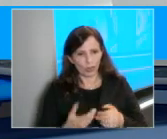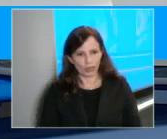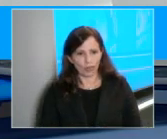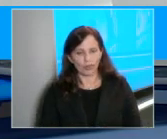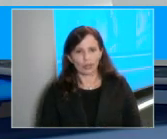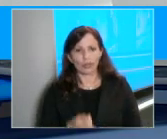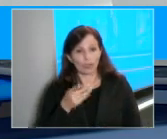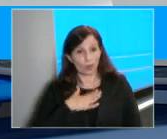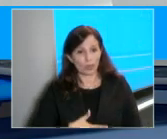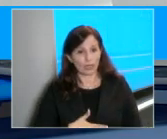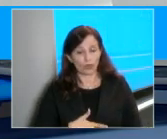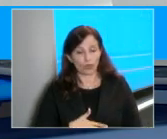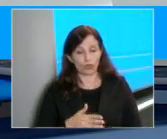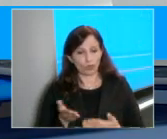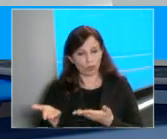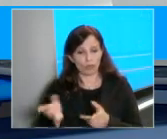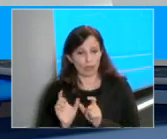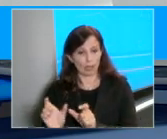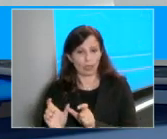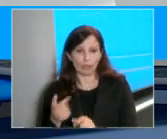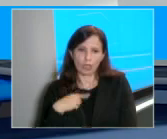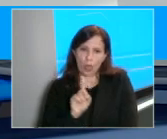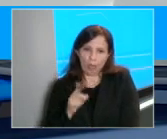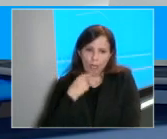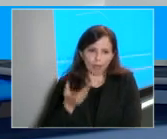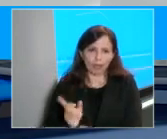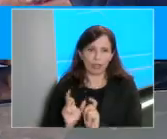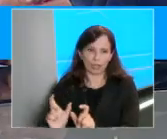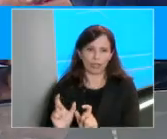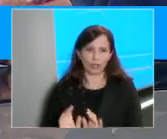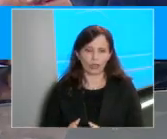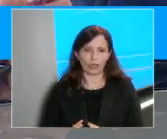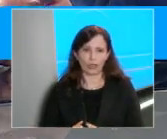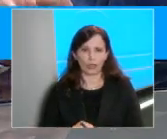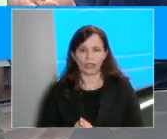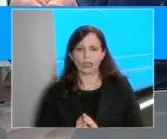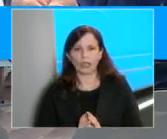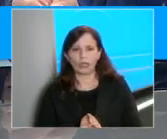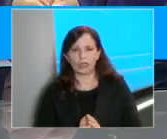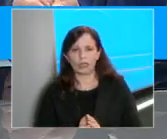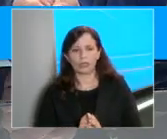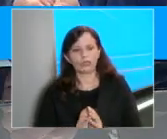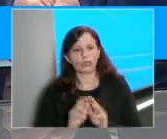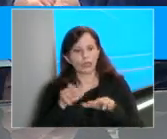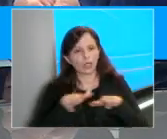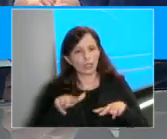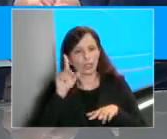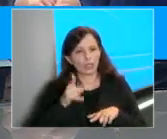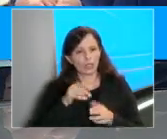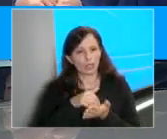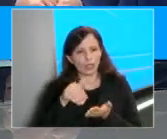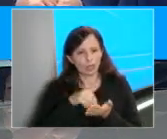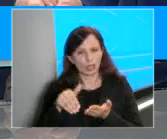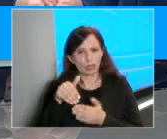בשלטון. אבל לא חסינות. לא אמרתי את זה בכלל, אבל אתה בא ואתה מקדים את המאוחר. ימשיך בתפקיד הניהולי הכי